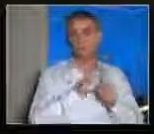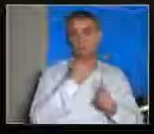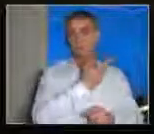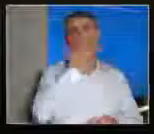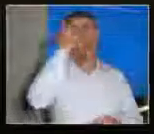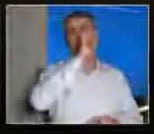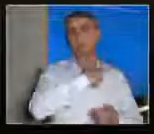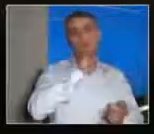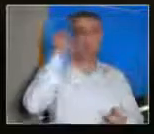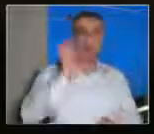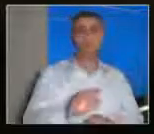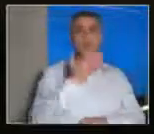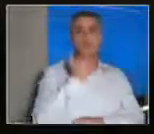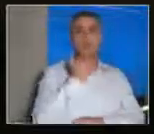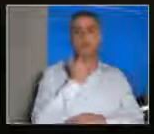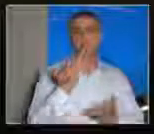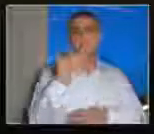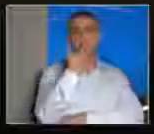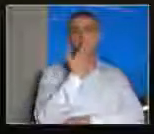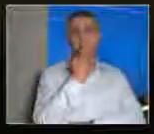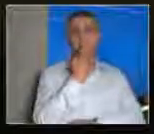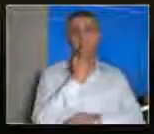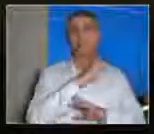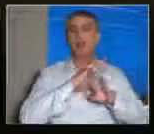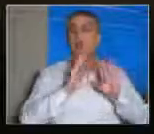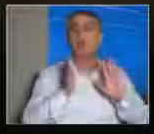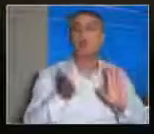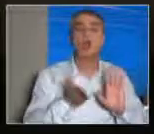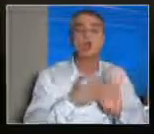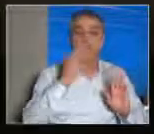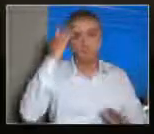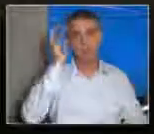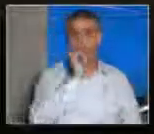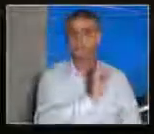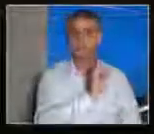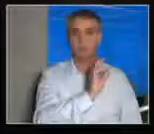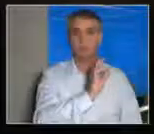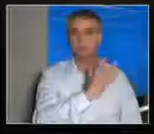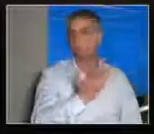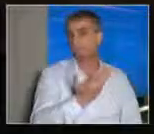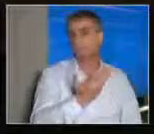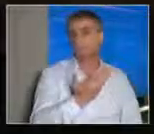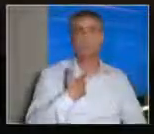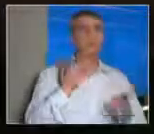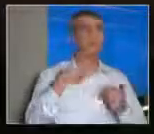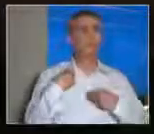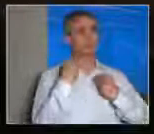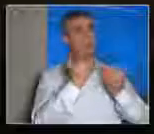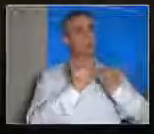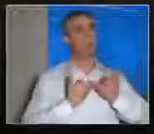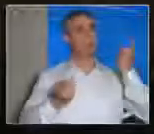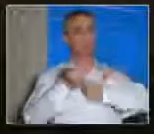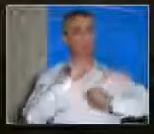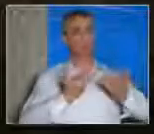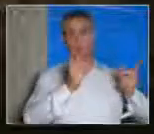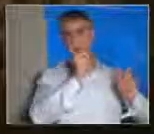כל עומם זה לפגוע בישראלים או במדינת ישראל. כל המחשבה הזאת של פיתוח כלכלי יכול